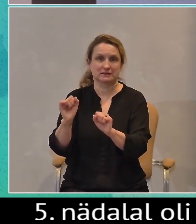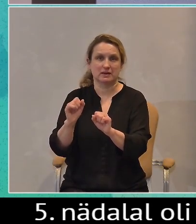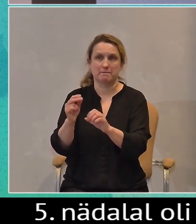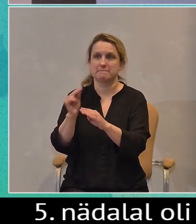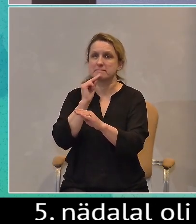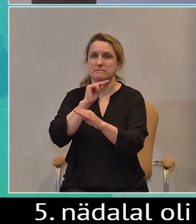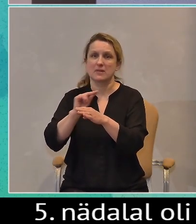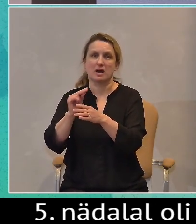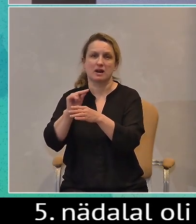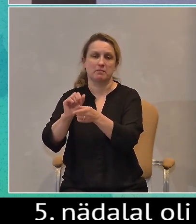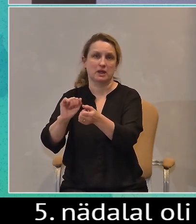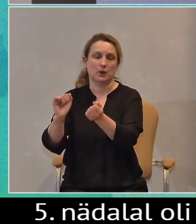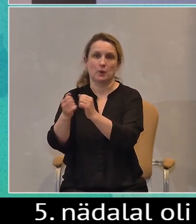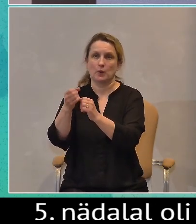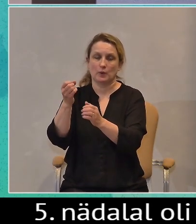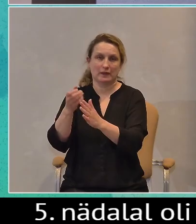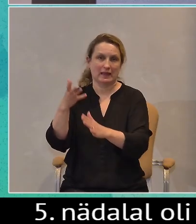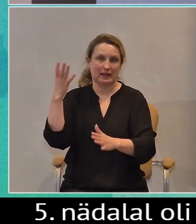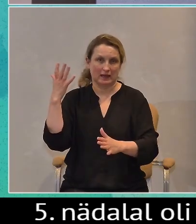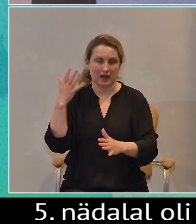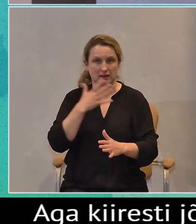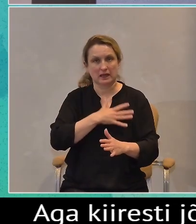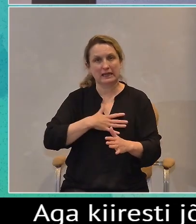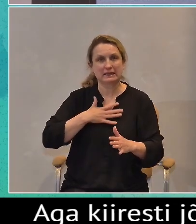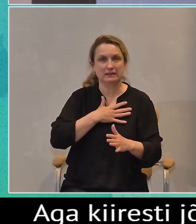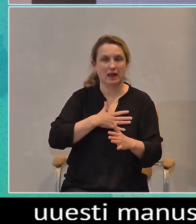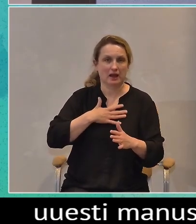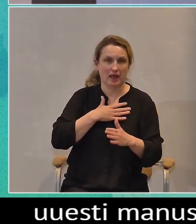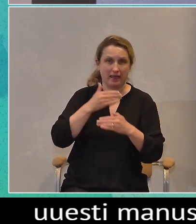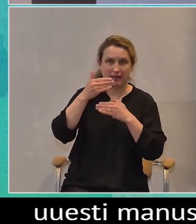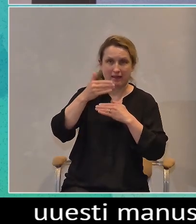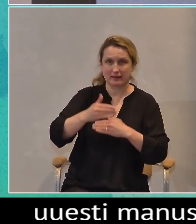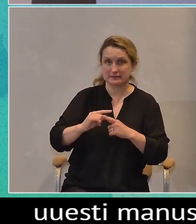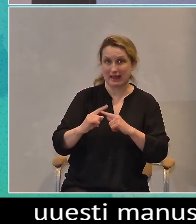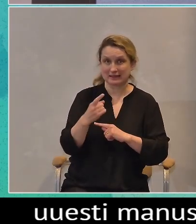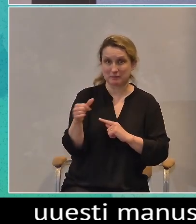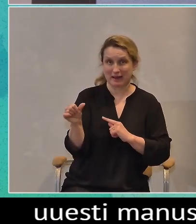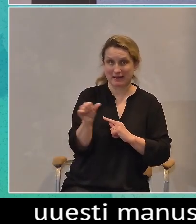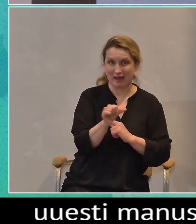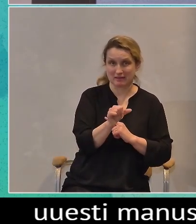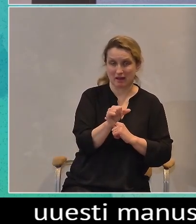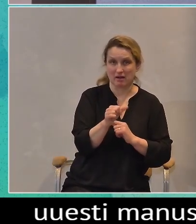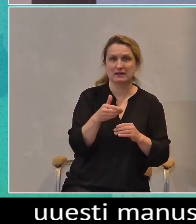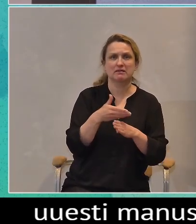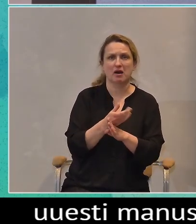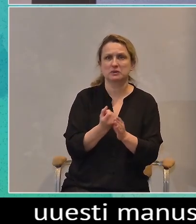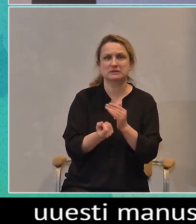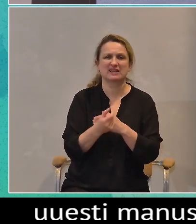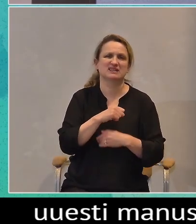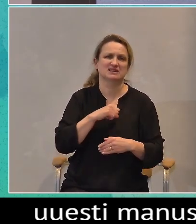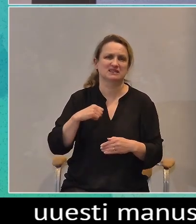kiire. Ja rindkere eest esimesel nädalal selle kahjustuse tekitas ta endale